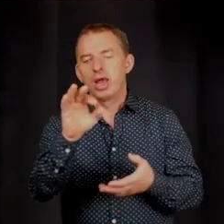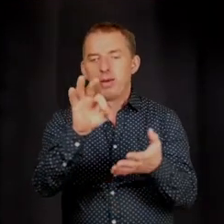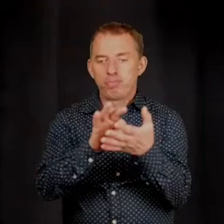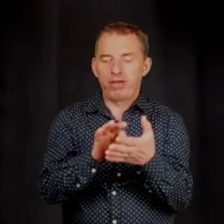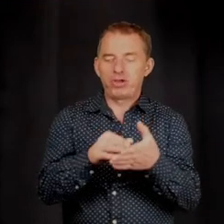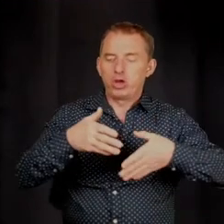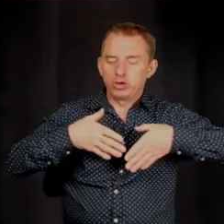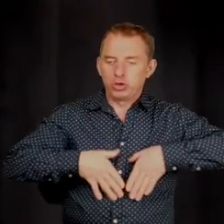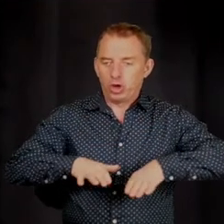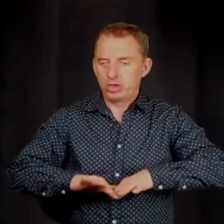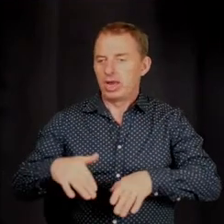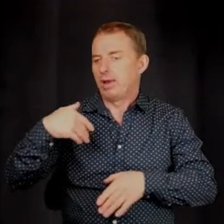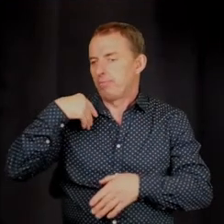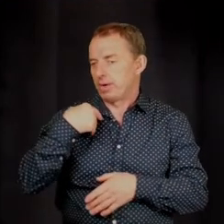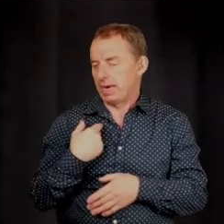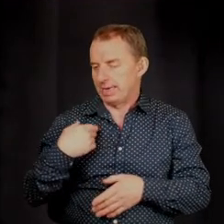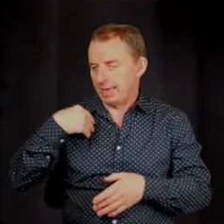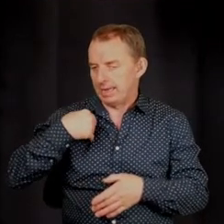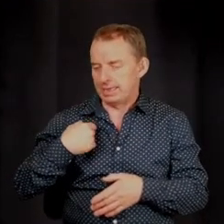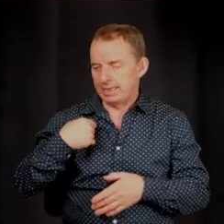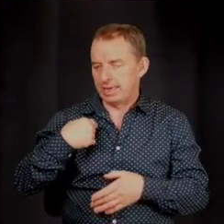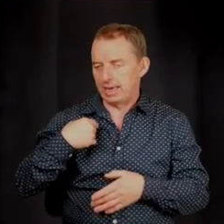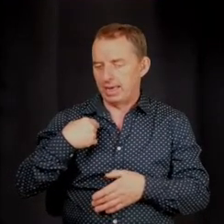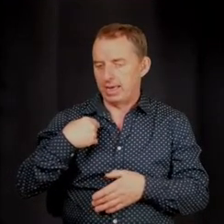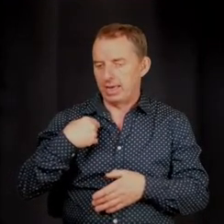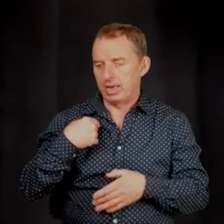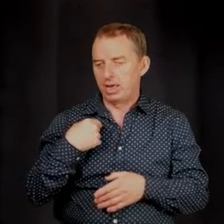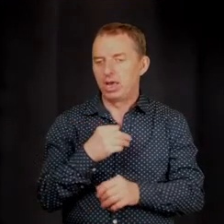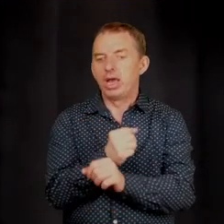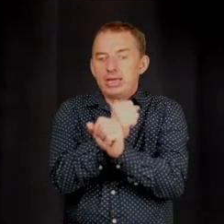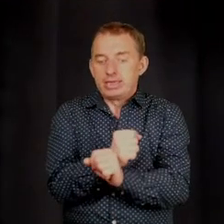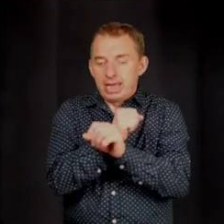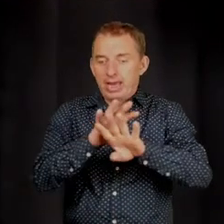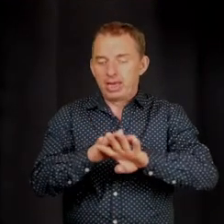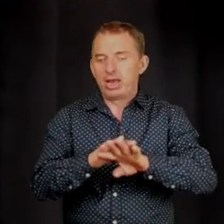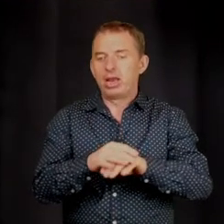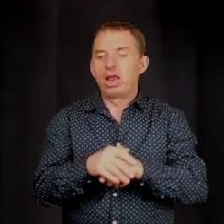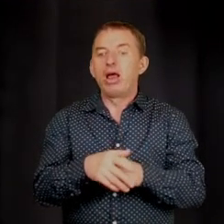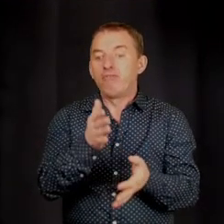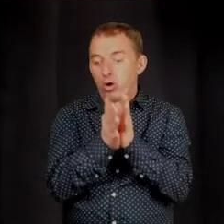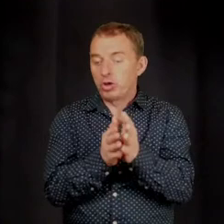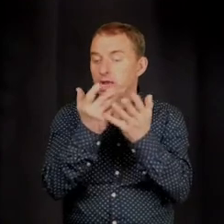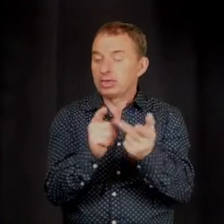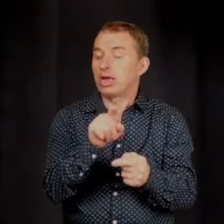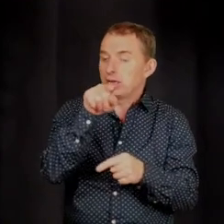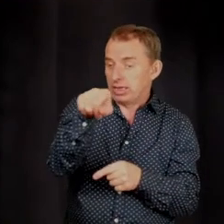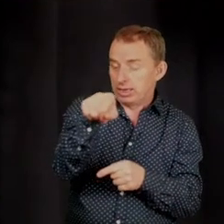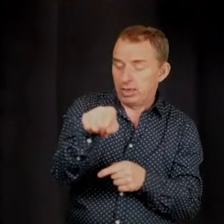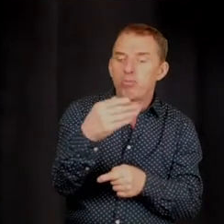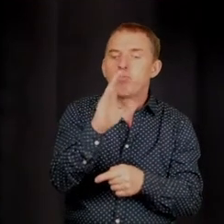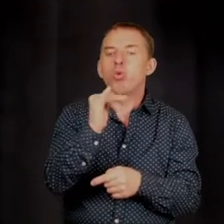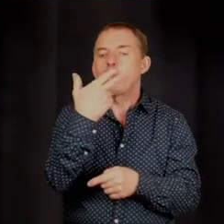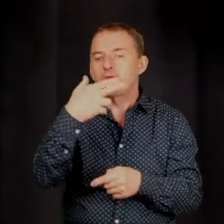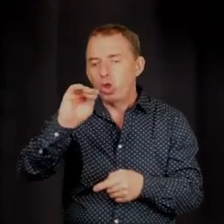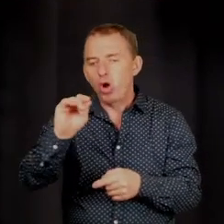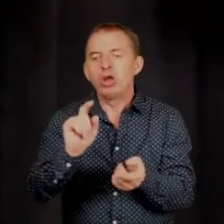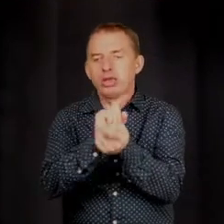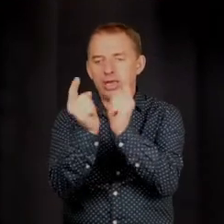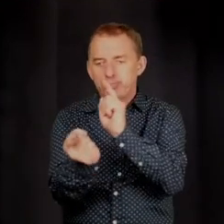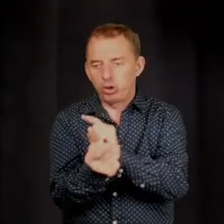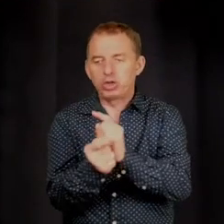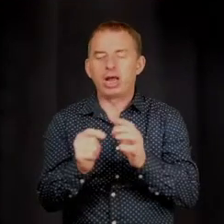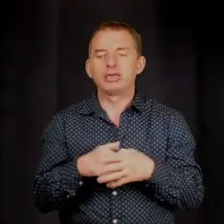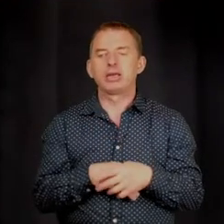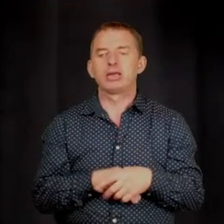Szkot, brytyjski jeniec wojenny, chce się z nim spotkać. As he came to that barbed